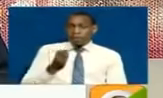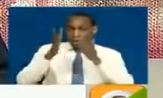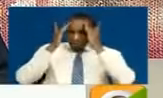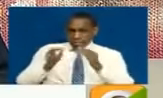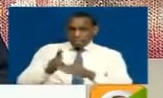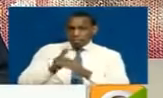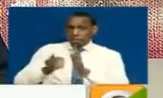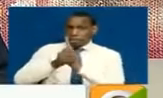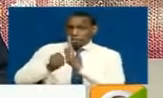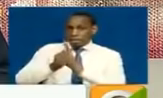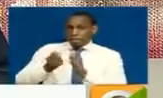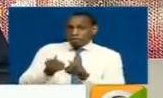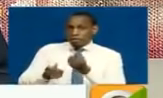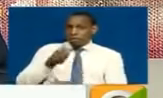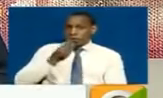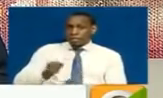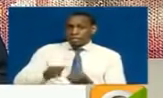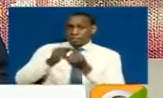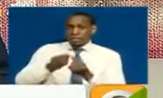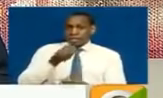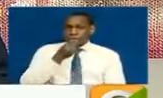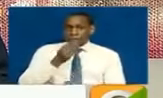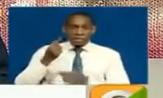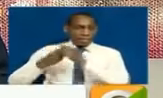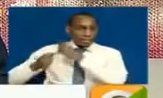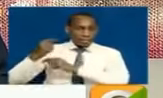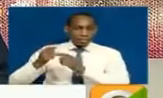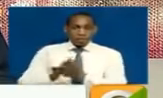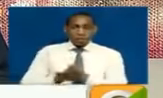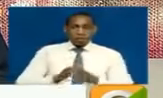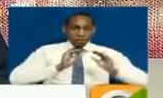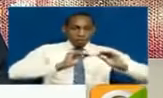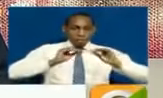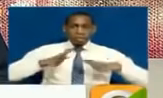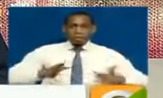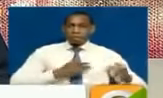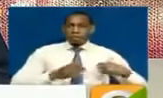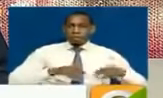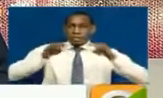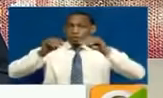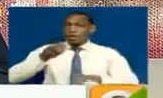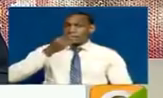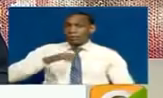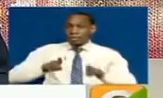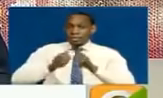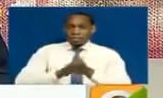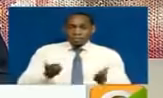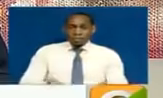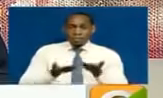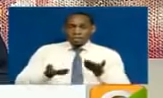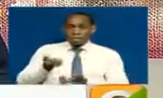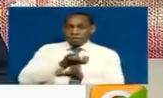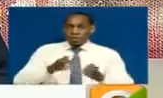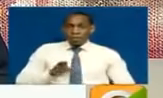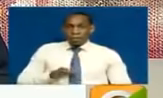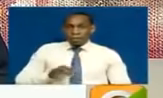aliamua kutumia ujuzi wake wa mapishi na haswa vyakula vya kienyeji kuhamasisha watu kuhusiana na lishe bora na pia kuwainua kiuchumi